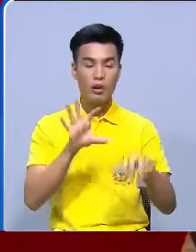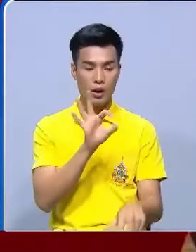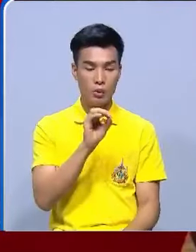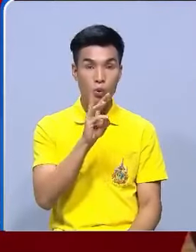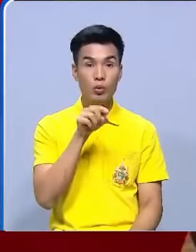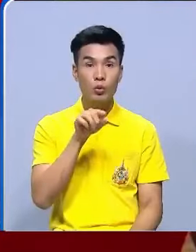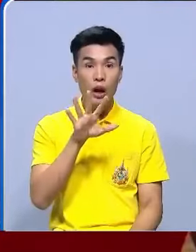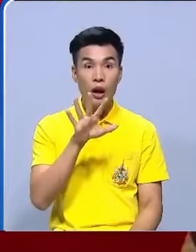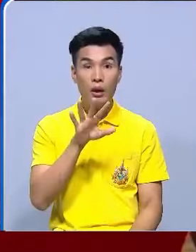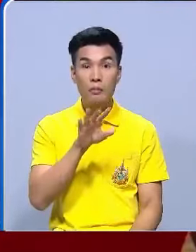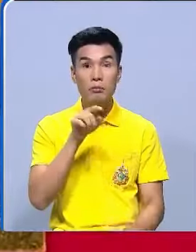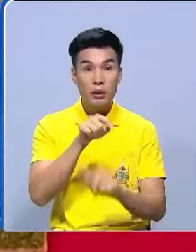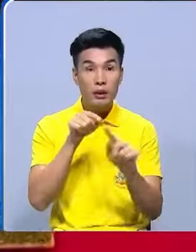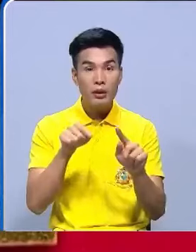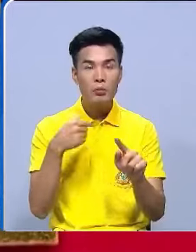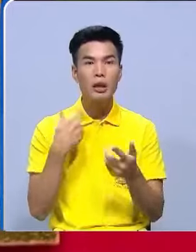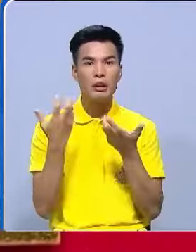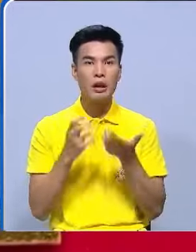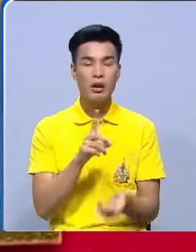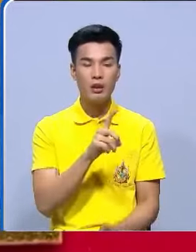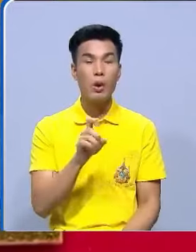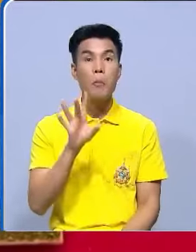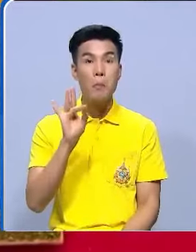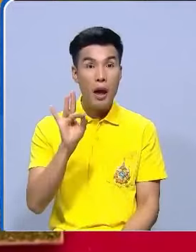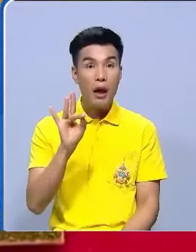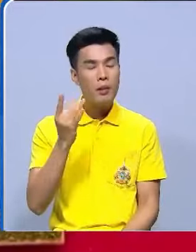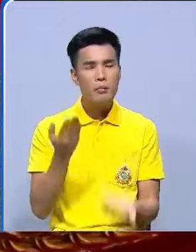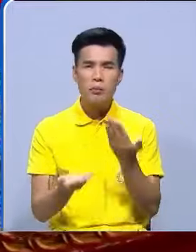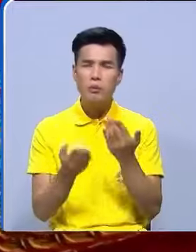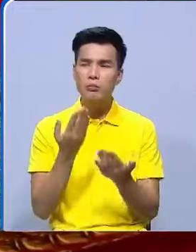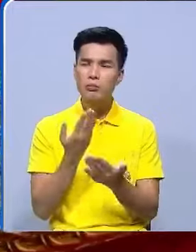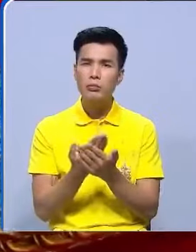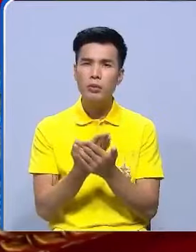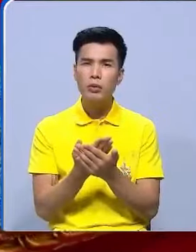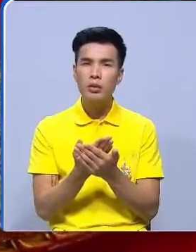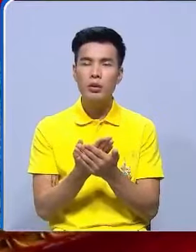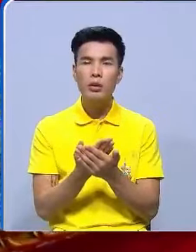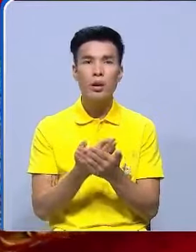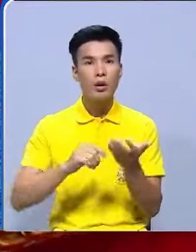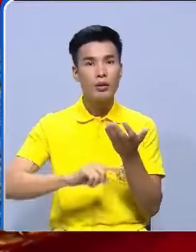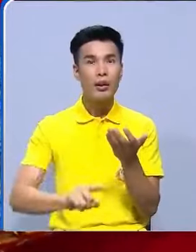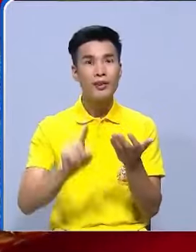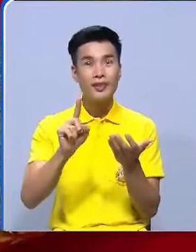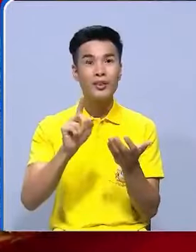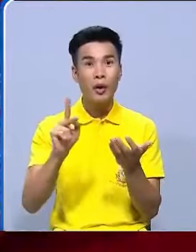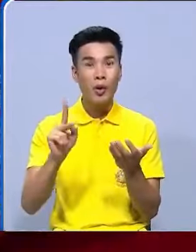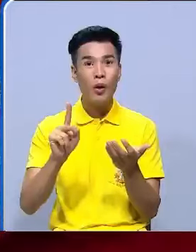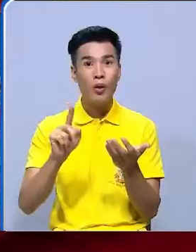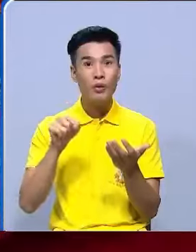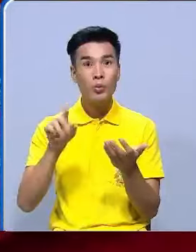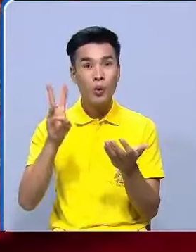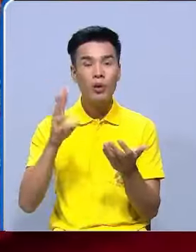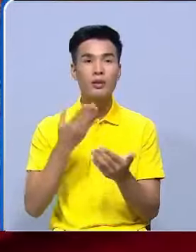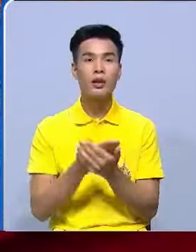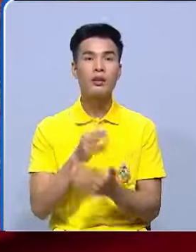96.5% 8เซียนมีน้ำหนัก108บาทหรือประมาณ1กิโลกรัมกับอีก6ขีดราคาประมาณ4ล้าน